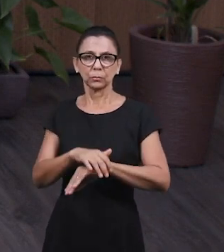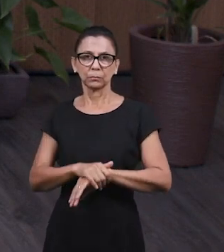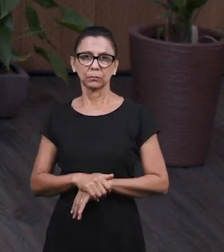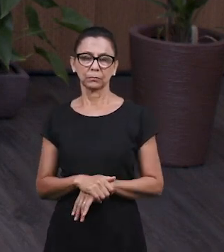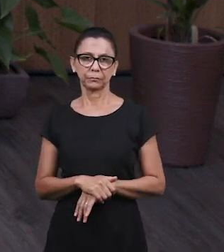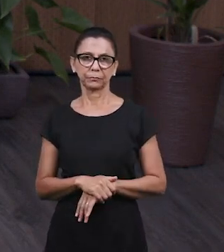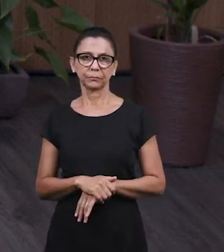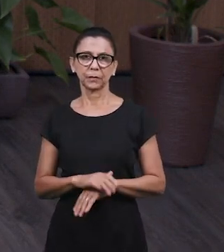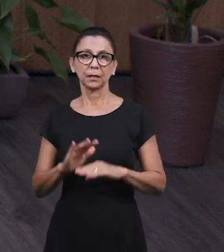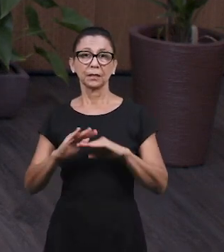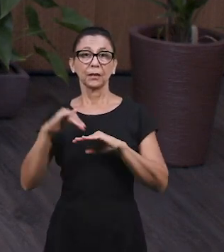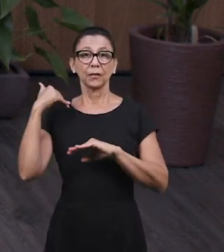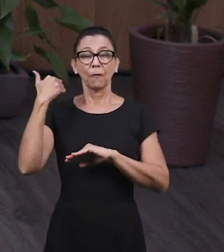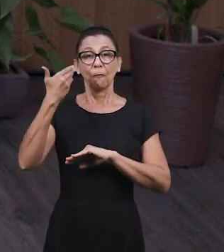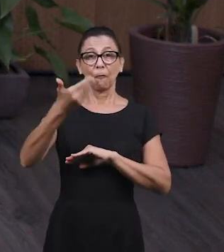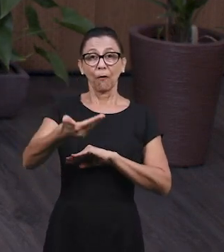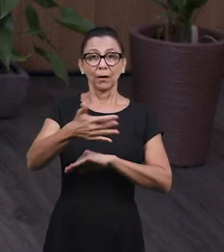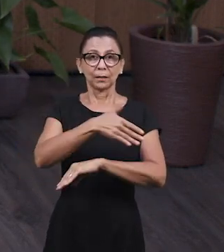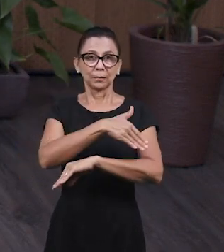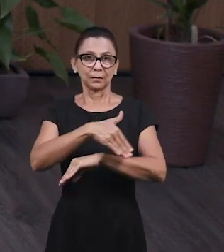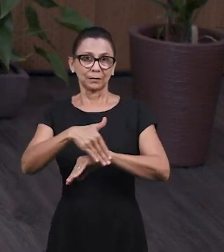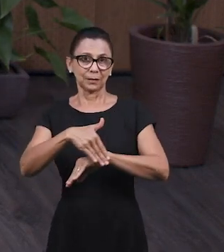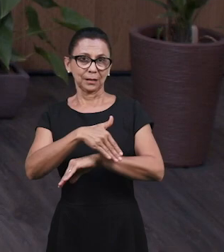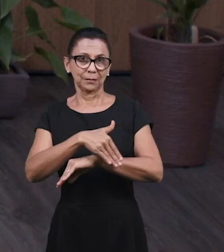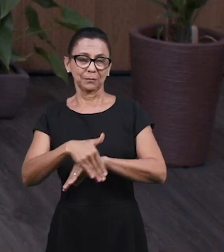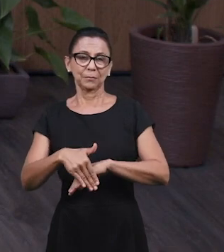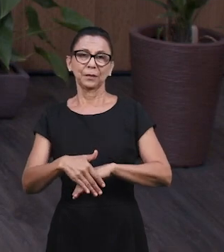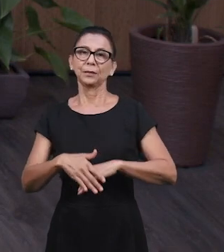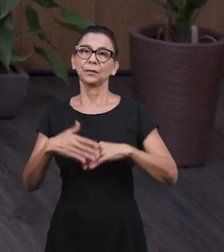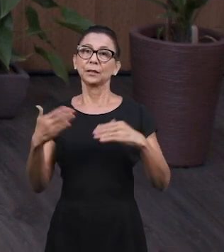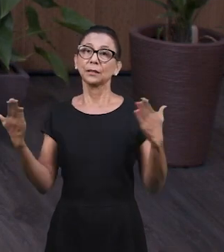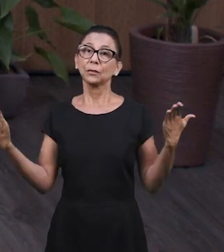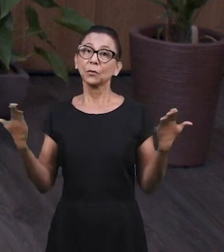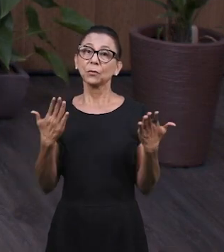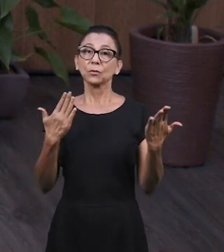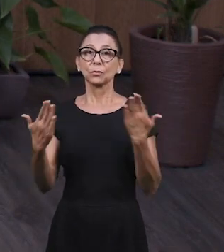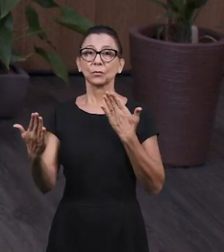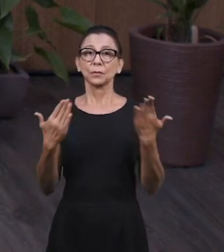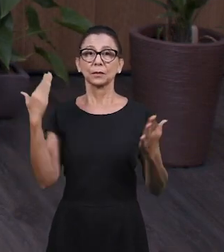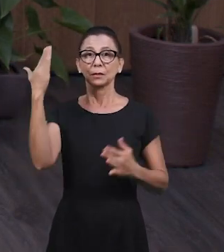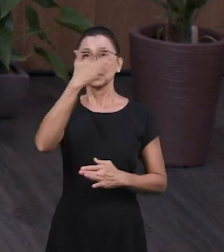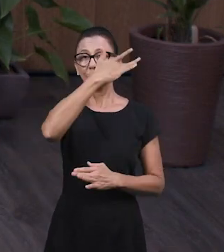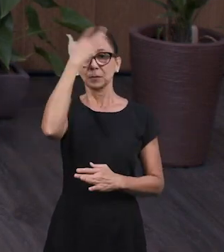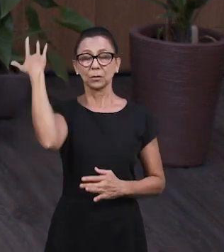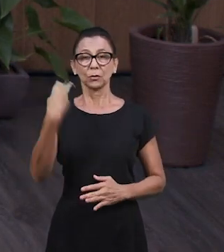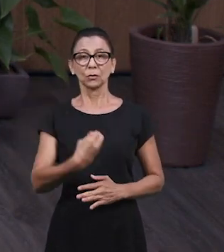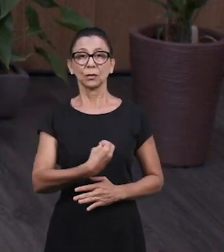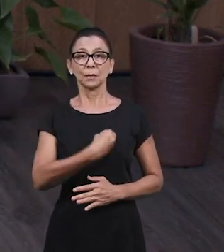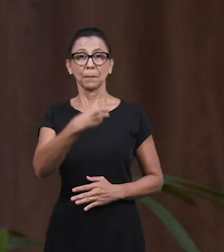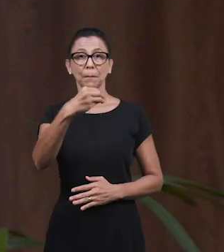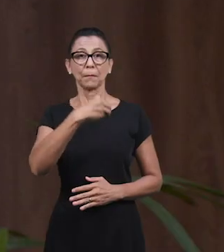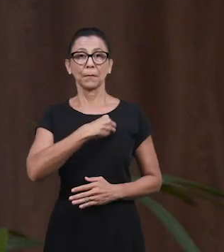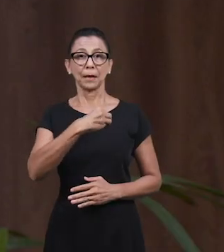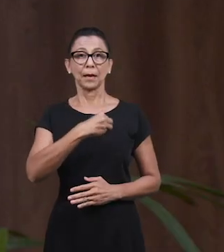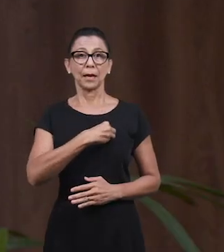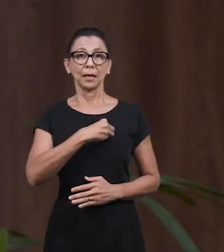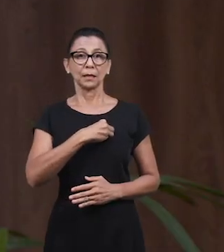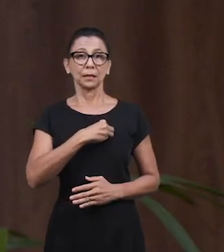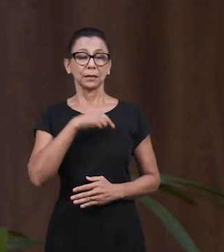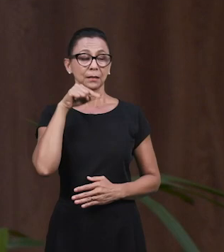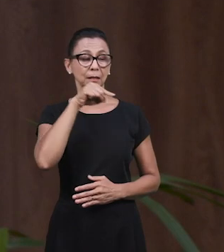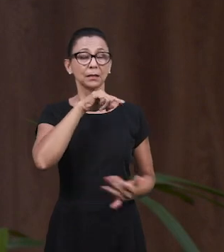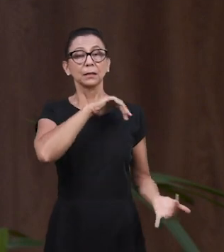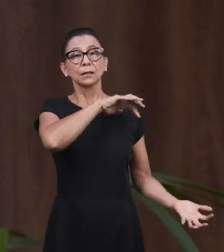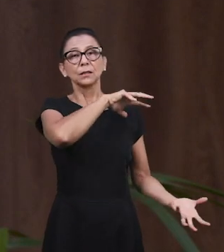Il était ces jours au dehors du chemin. Et c'est la situation, Daniel, du pécheur,